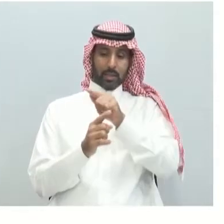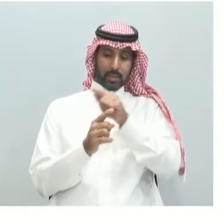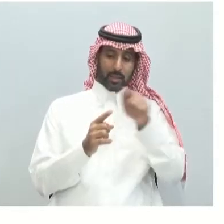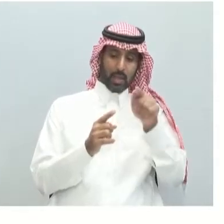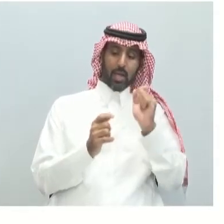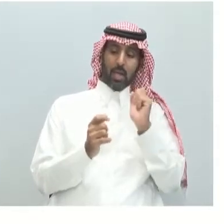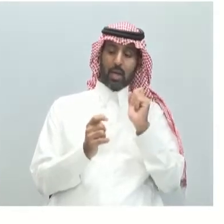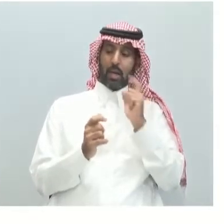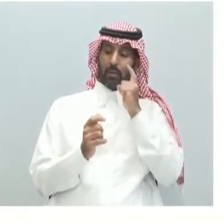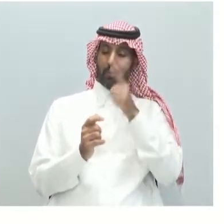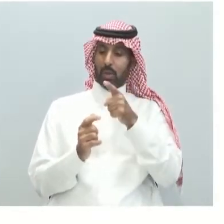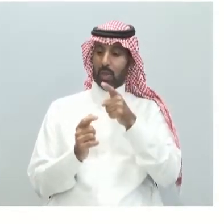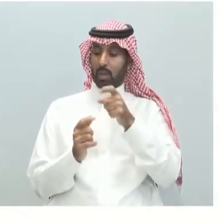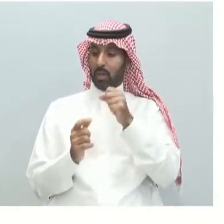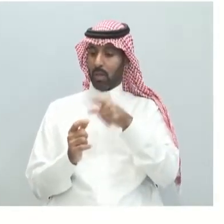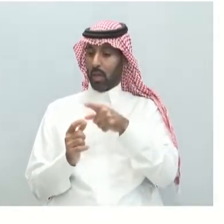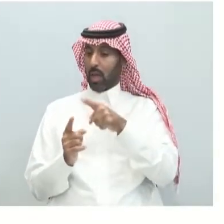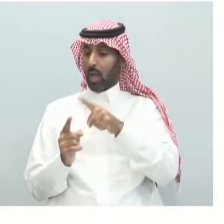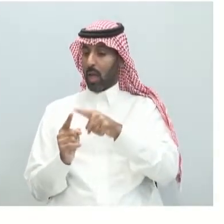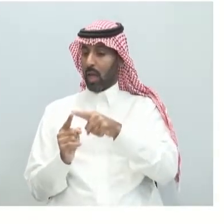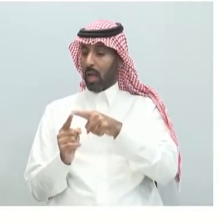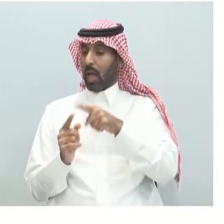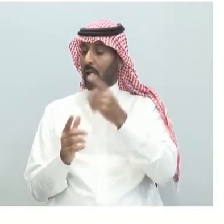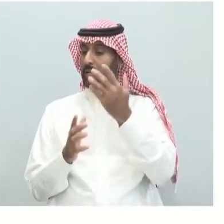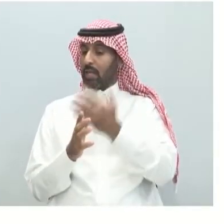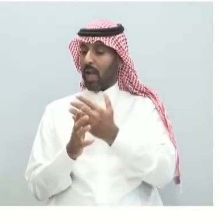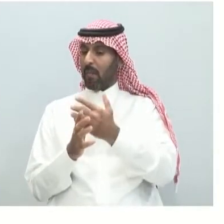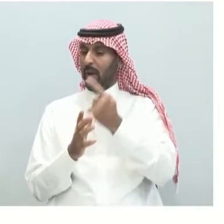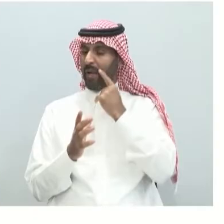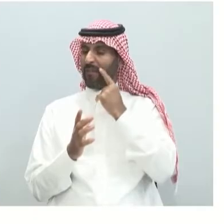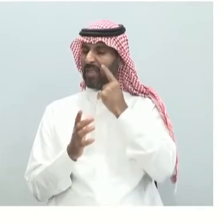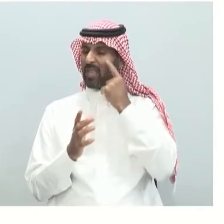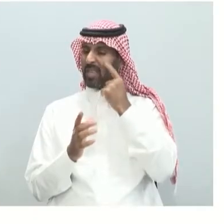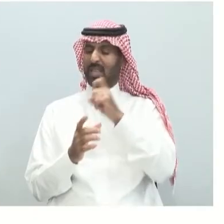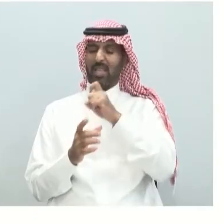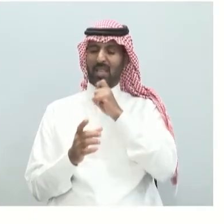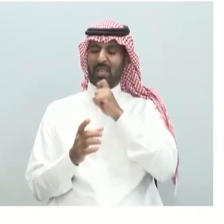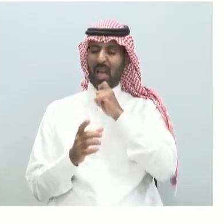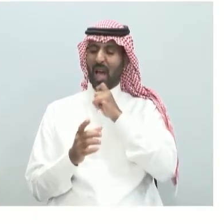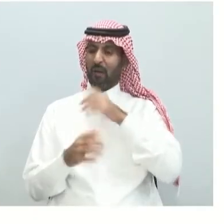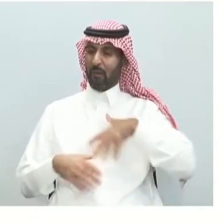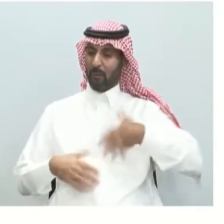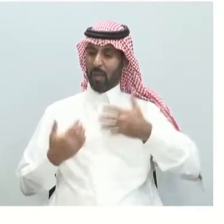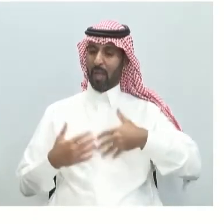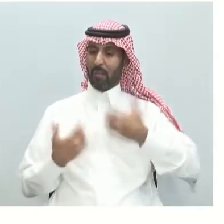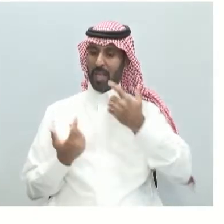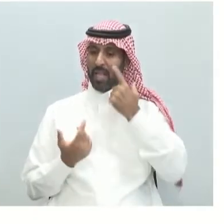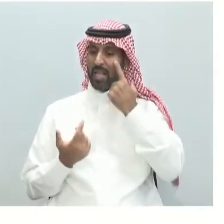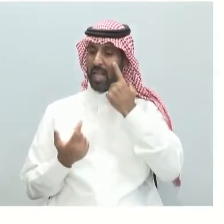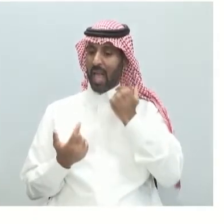لانها كفيله باضعاف متعه الحياه كفيله بمعنى